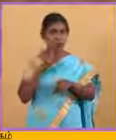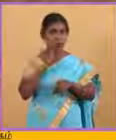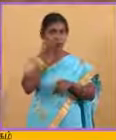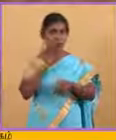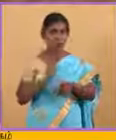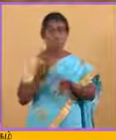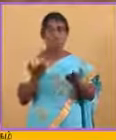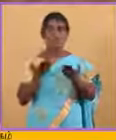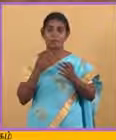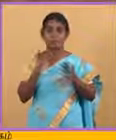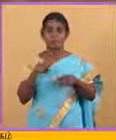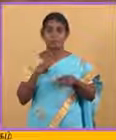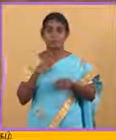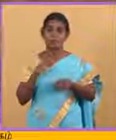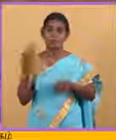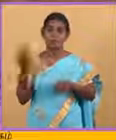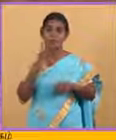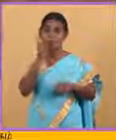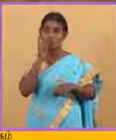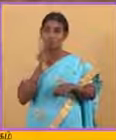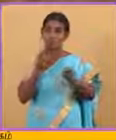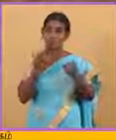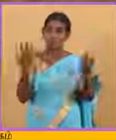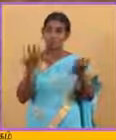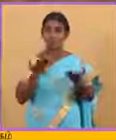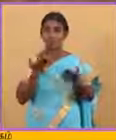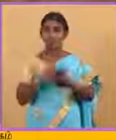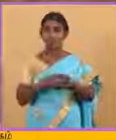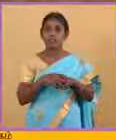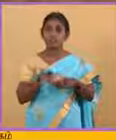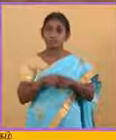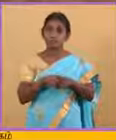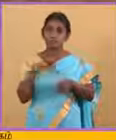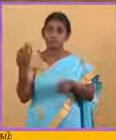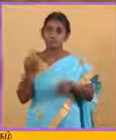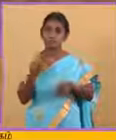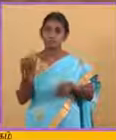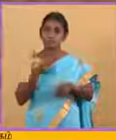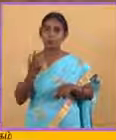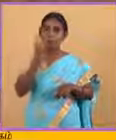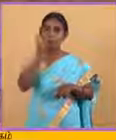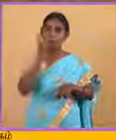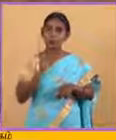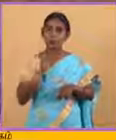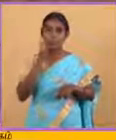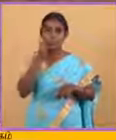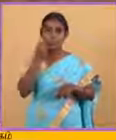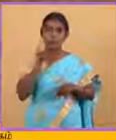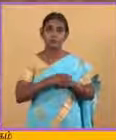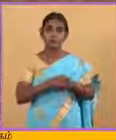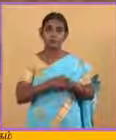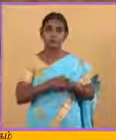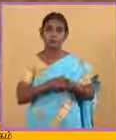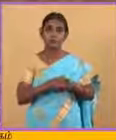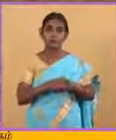ஆ, வேண்டும். அதனால தான் நம்ம புதிய சொற்களை கண்டுபிடிக்கணும். புதிய புதிய சொற்களை அப்படி. ஆனால் இவ்வளோ நாள் வரைக்கும்